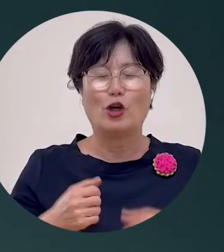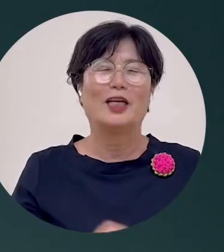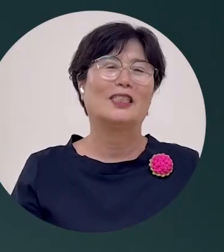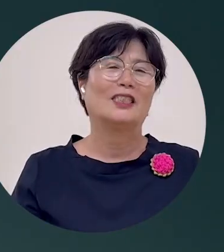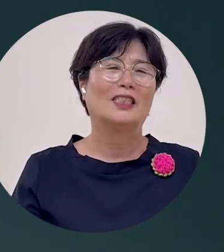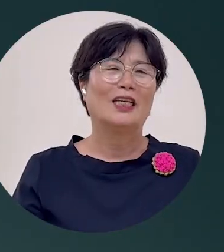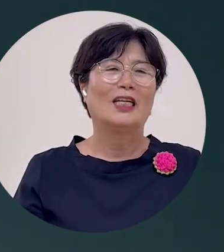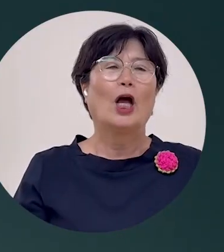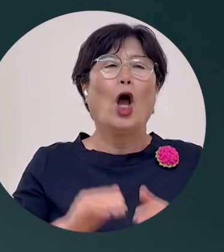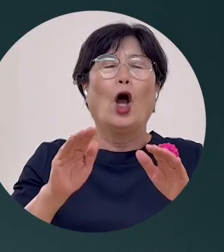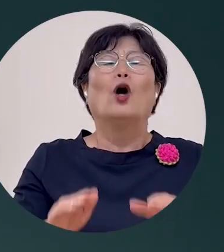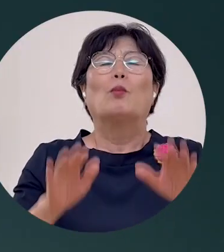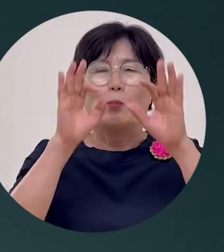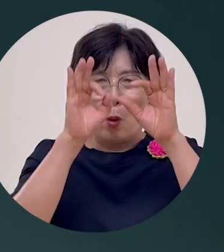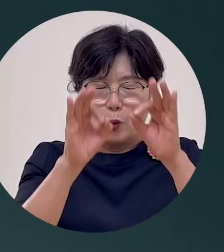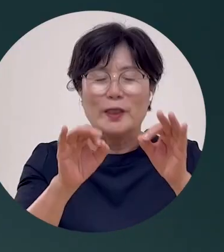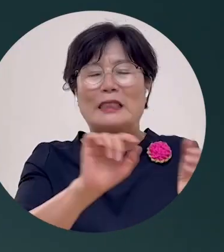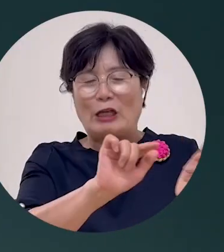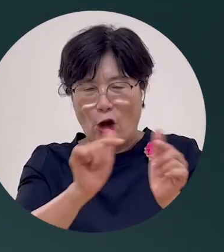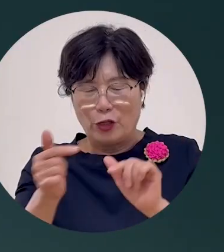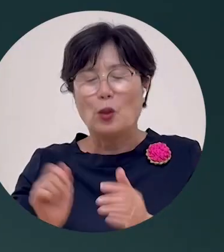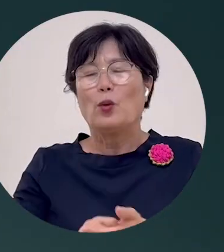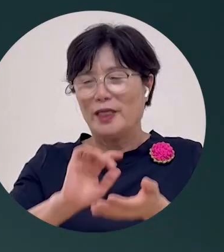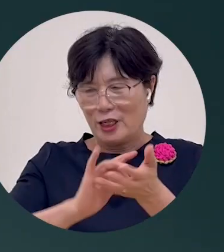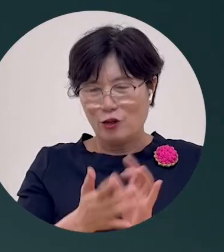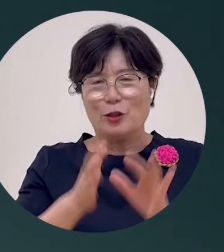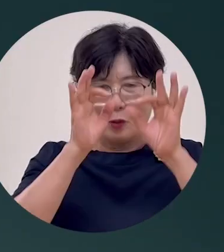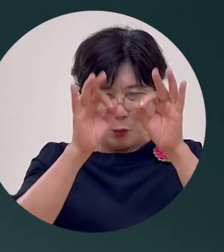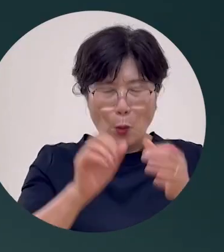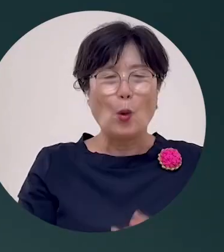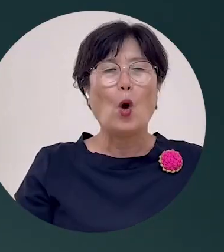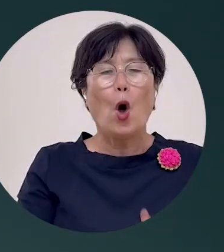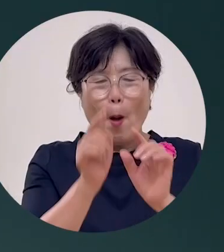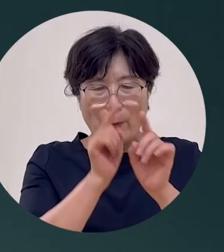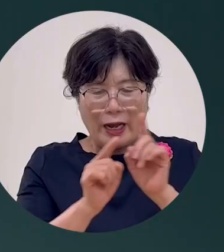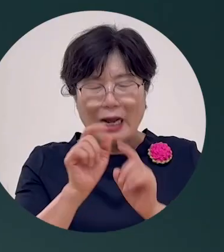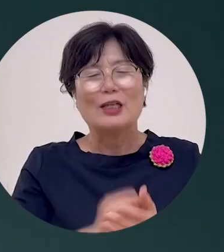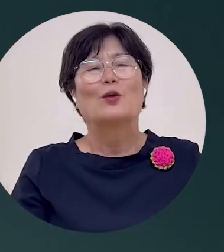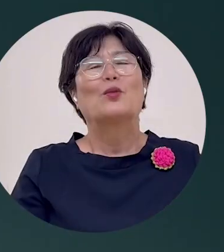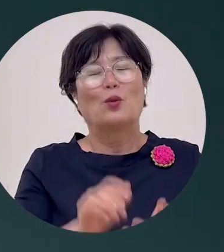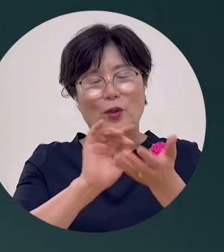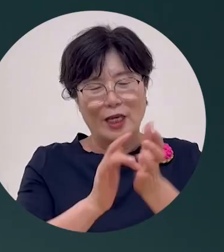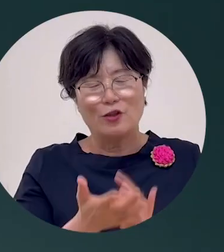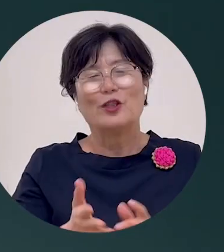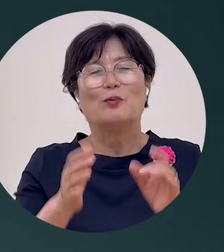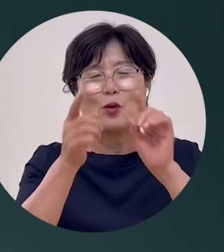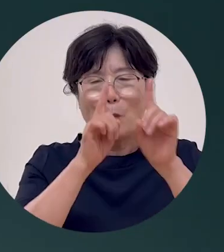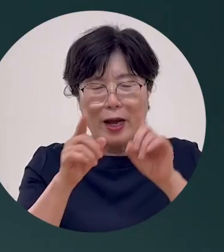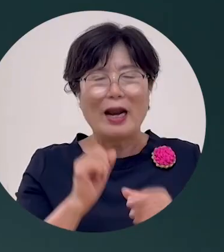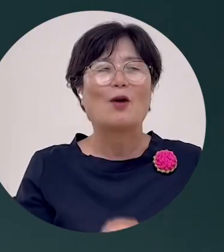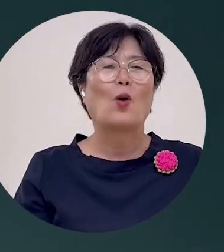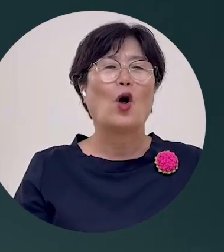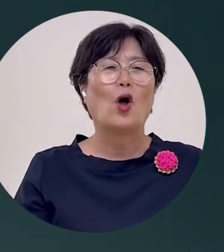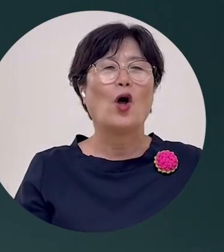자, 우리가 보는 것도 다 예수님으로 볼 수 있고요. 말하는 것도 다 예수님으로 말하면서